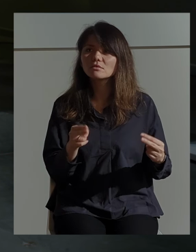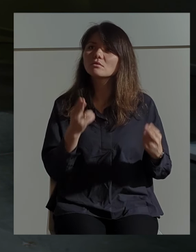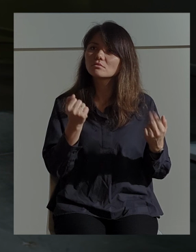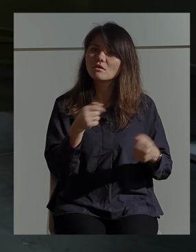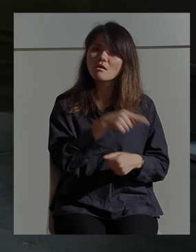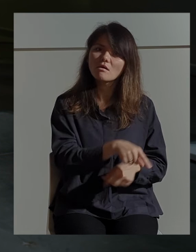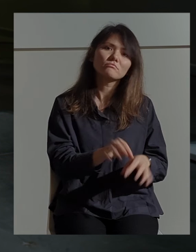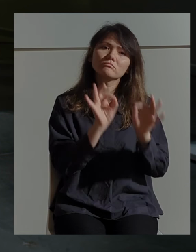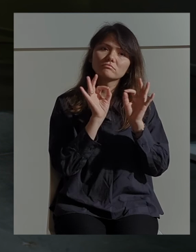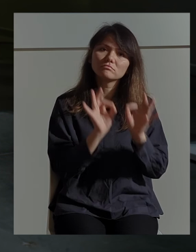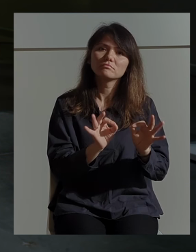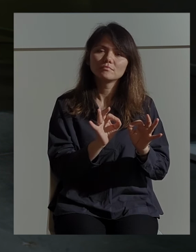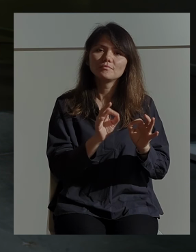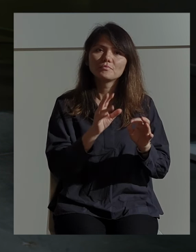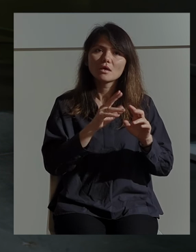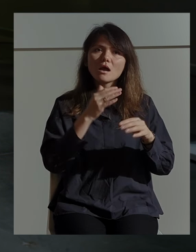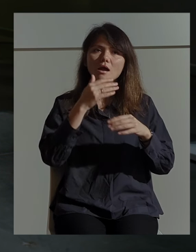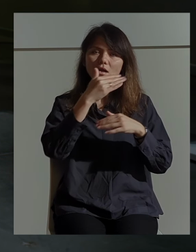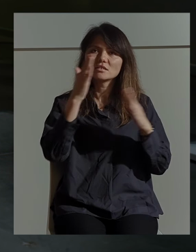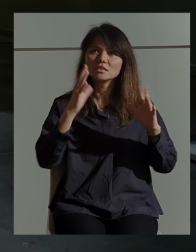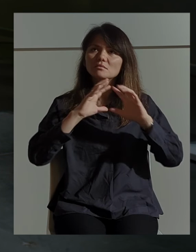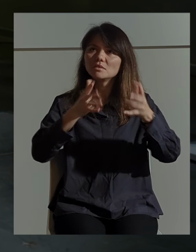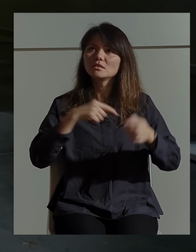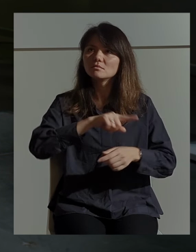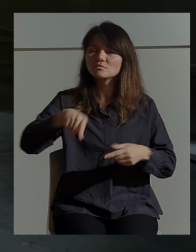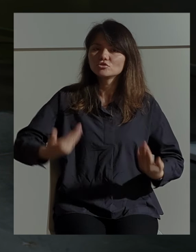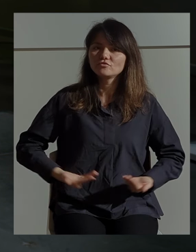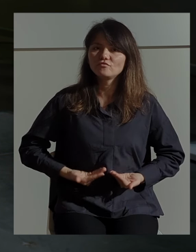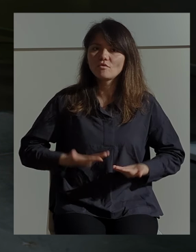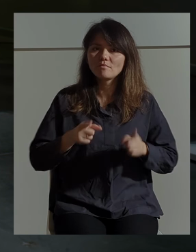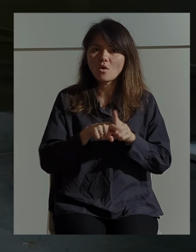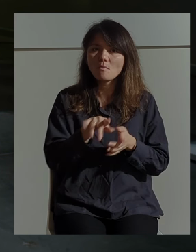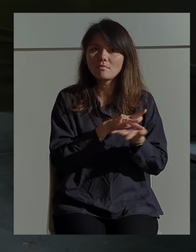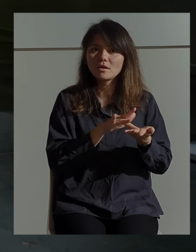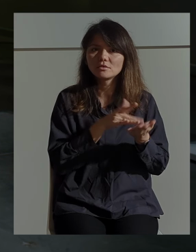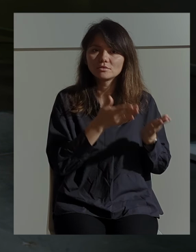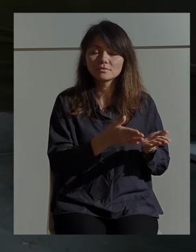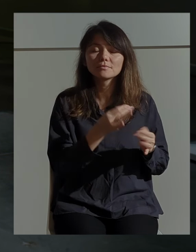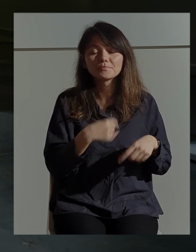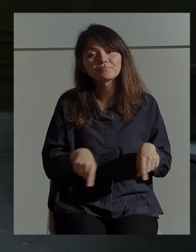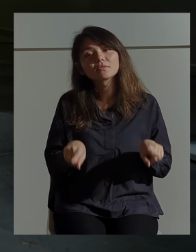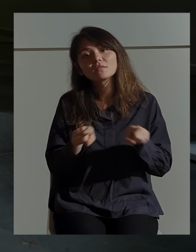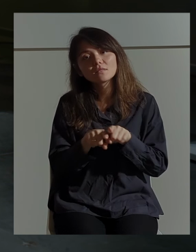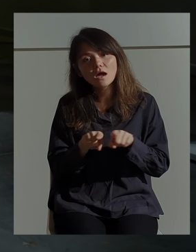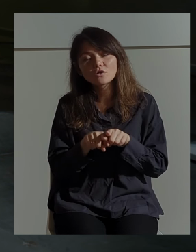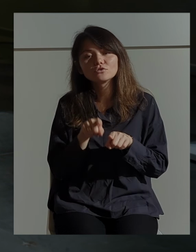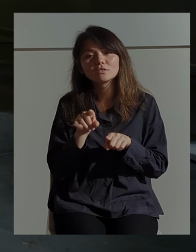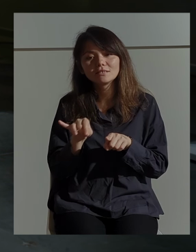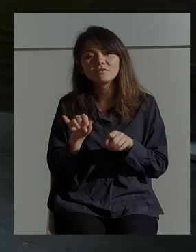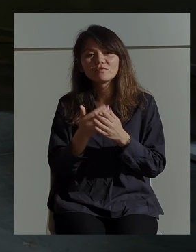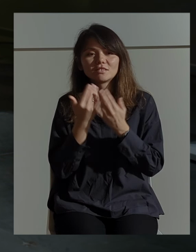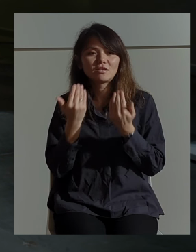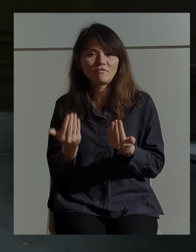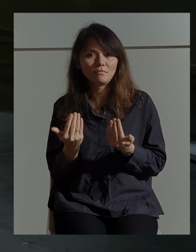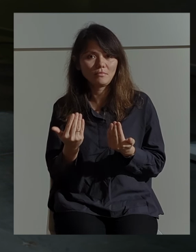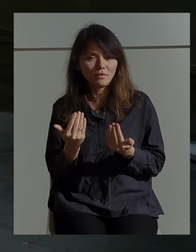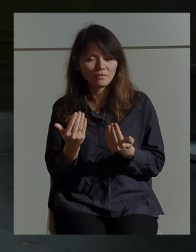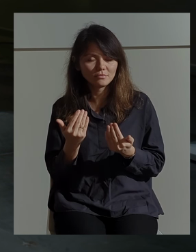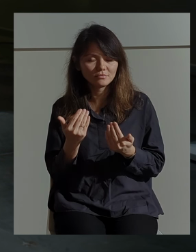достоверности той картины мира в которой живут и В каком-то смысле также работают и с современными